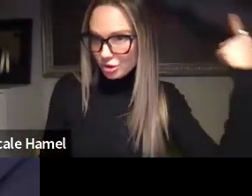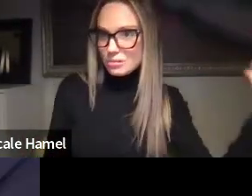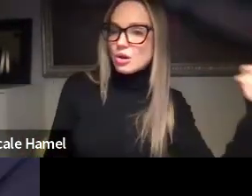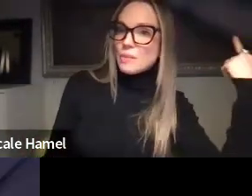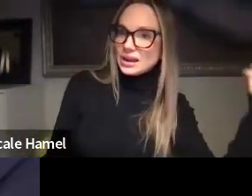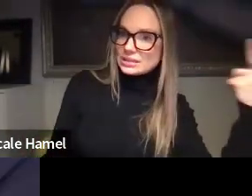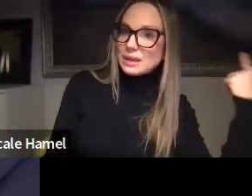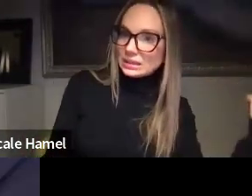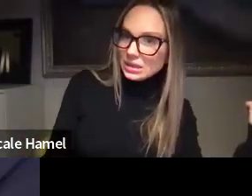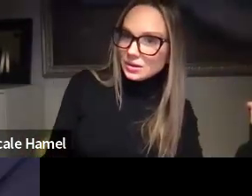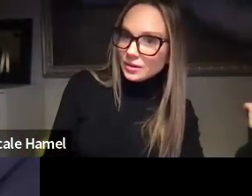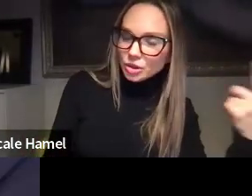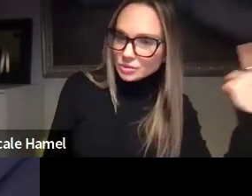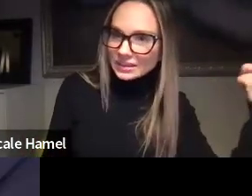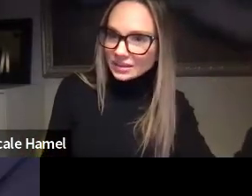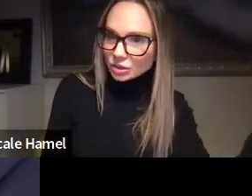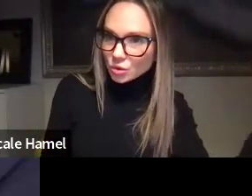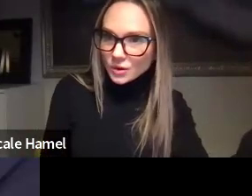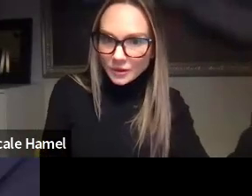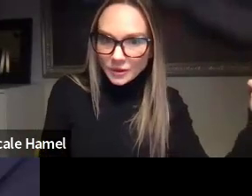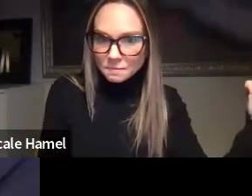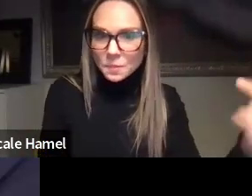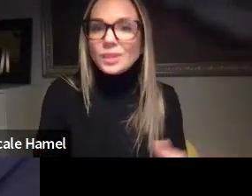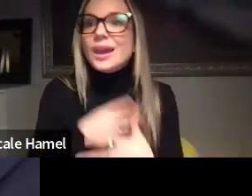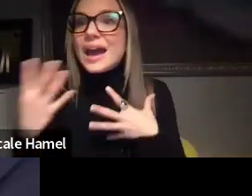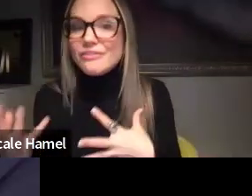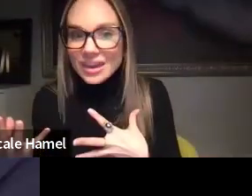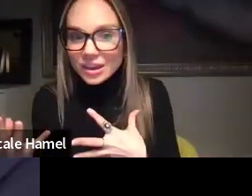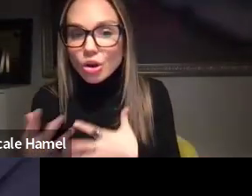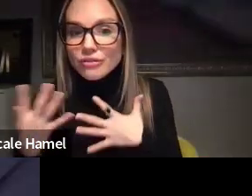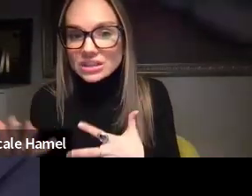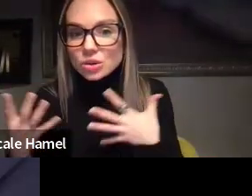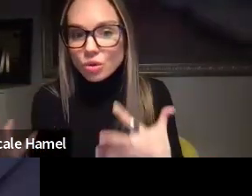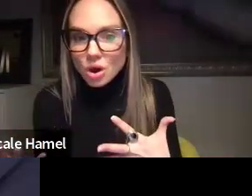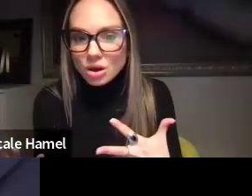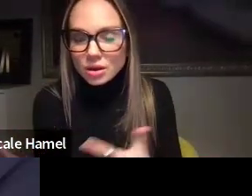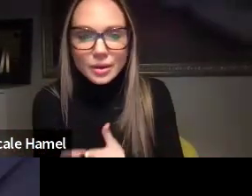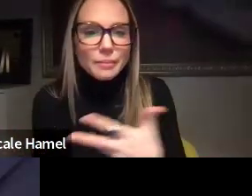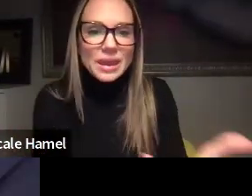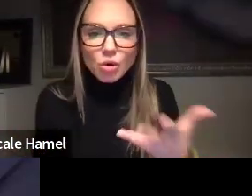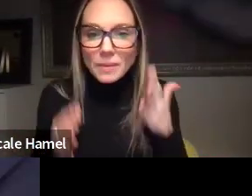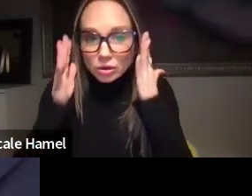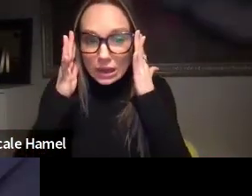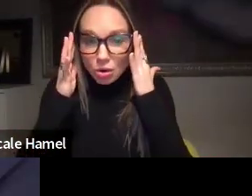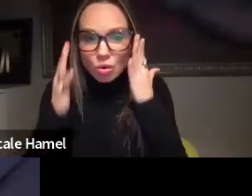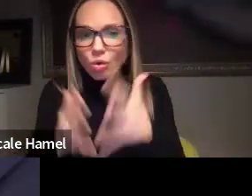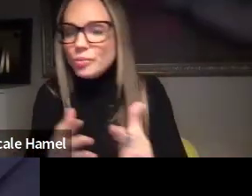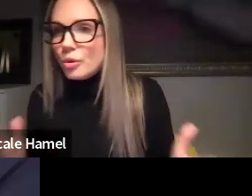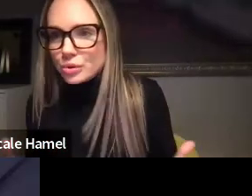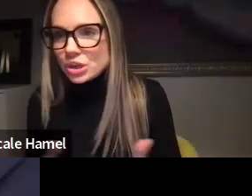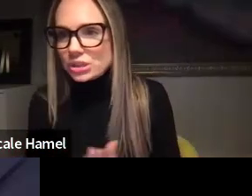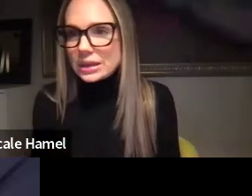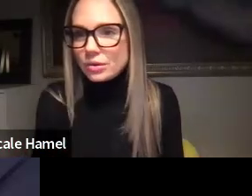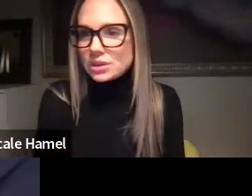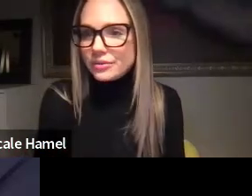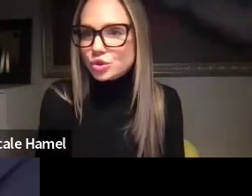le t-shirt blanc qu'on parlait de ce matin tantôt, avec un veston noir, ben on met un talon haut,